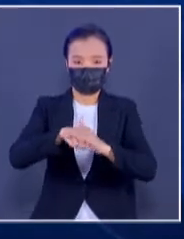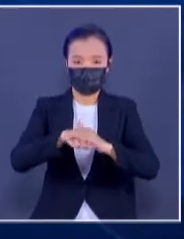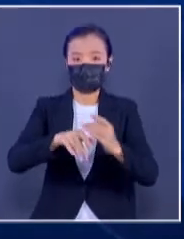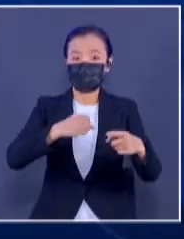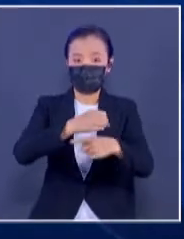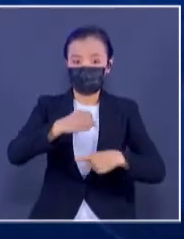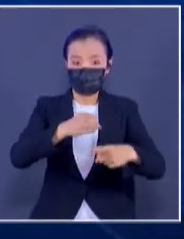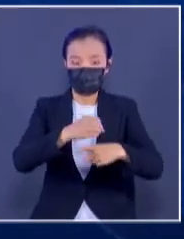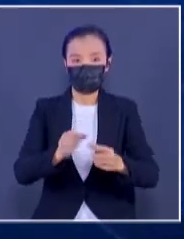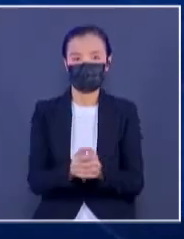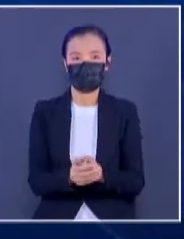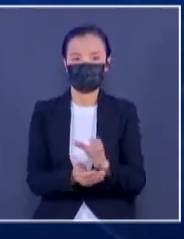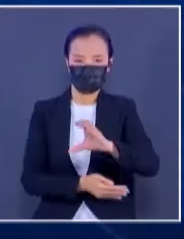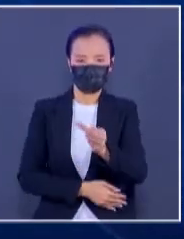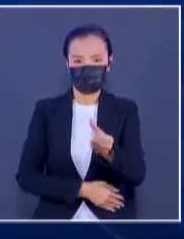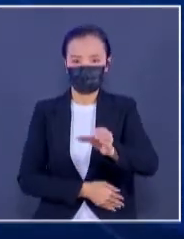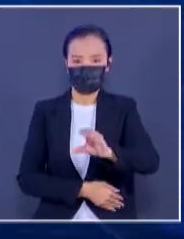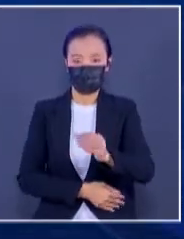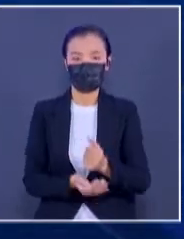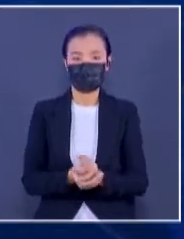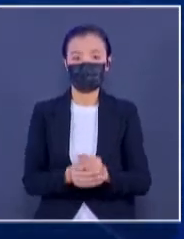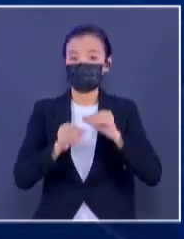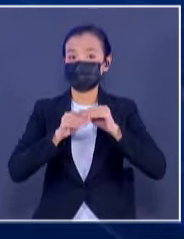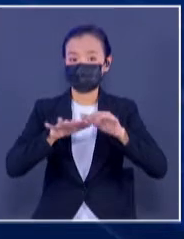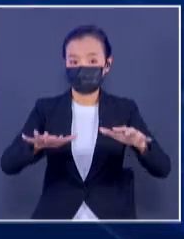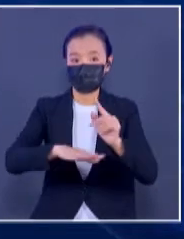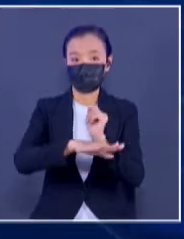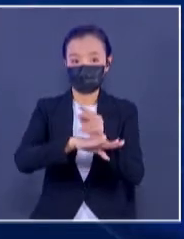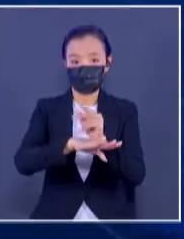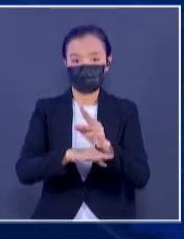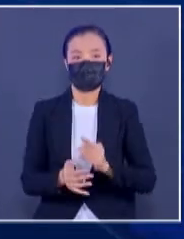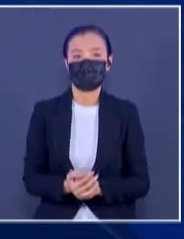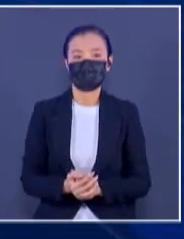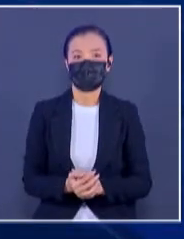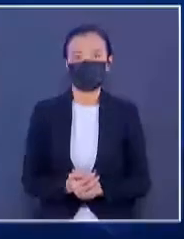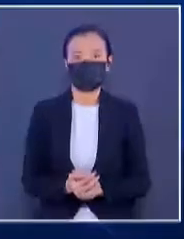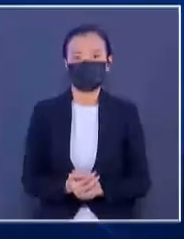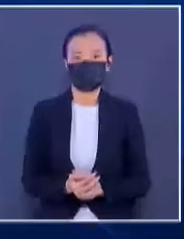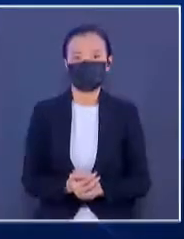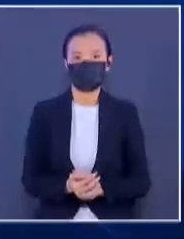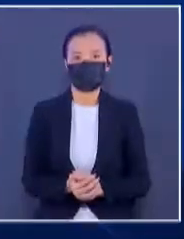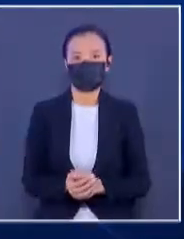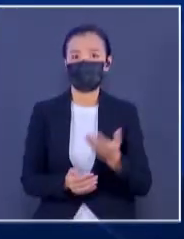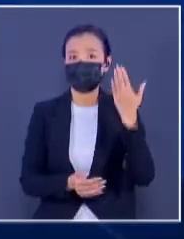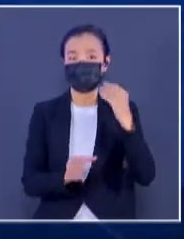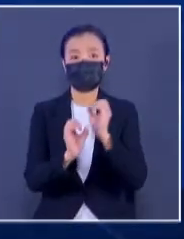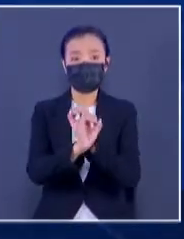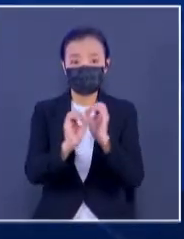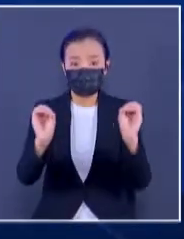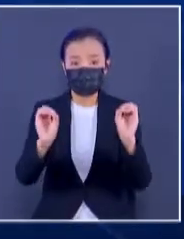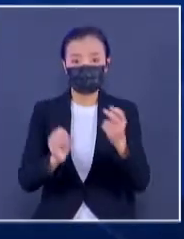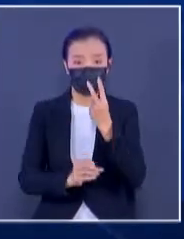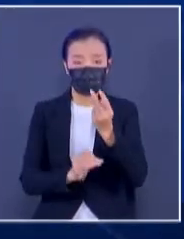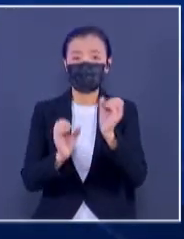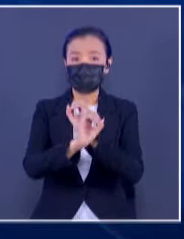ชาวบ้านแบบนี้ครับหลังจากที่ภาพนี้ถูกแชร์ออกไปในโลกออนไลน์แน่นอนฮะมันไม่เคยเกิดขึ้นแบบนี้มาก่อนไม่เคยเห็